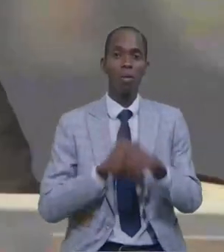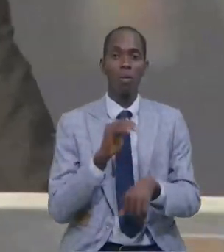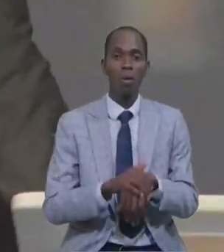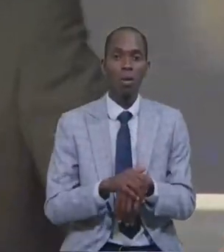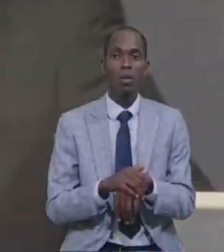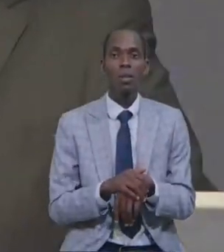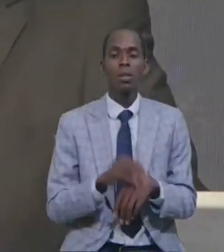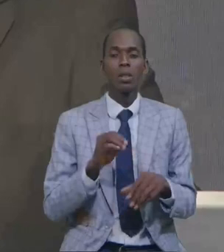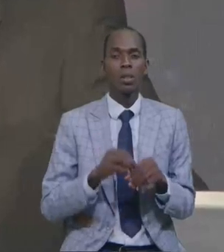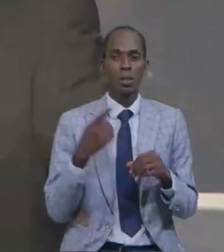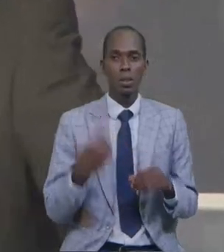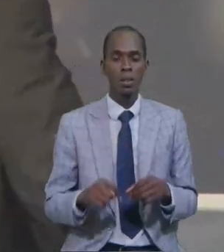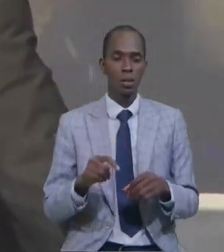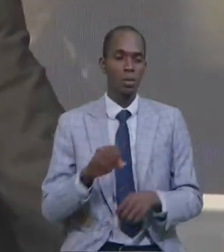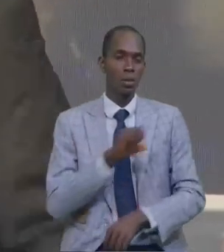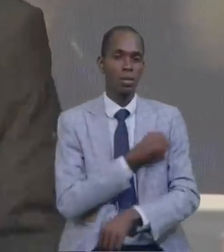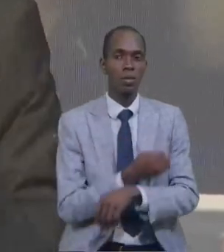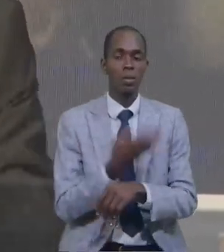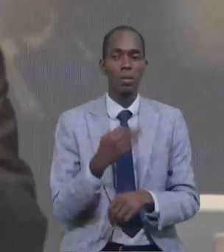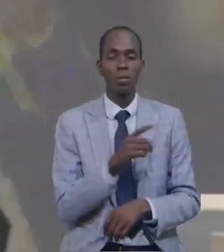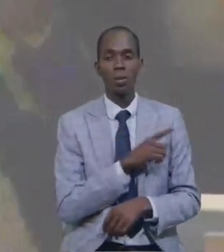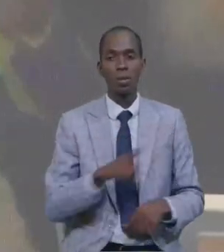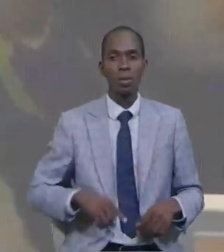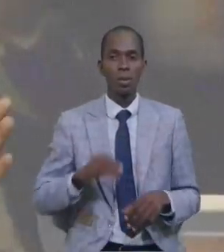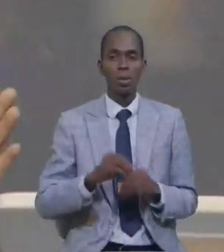Nous voulons qu'à chaque pas, à chaque moment,